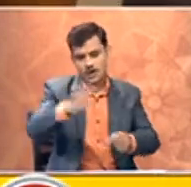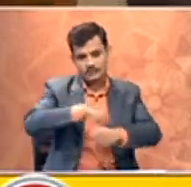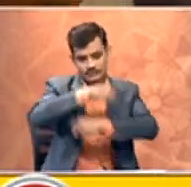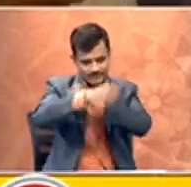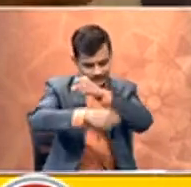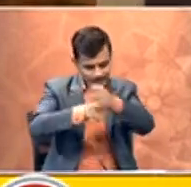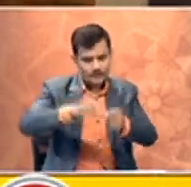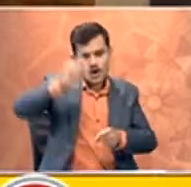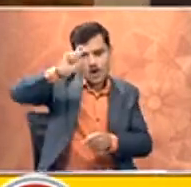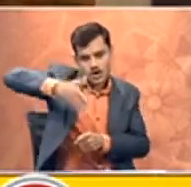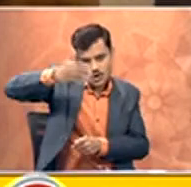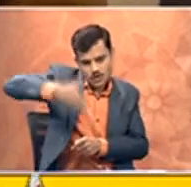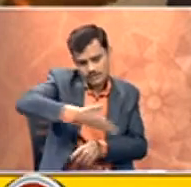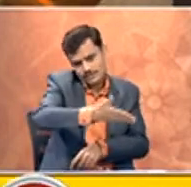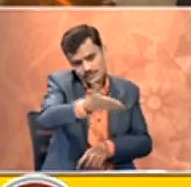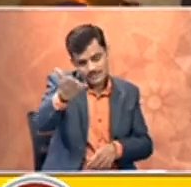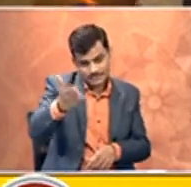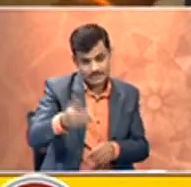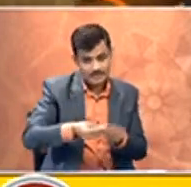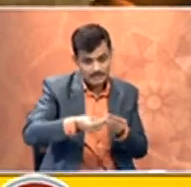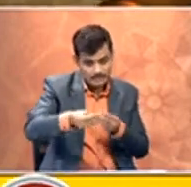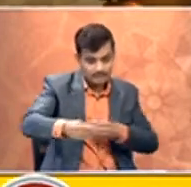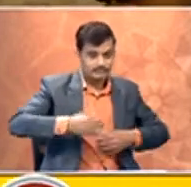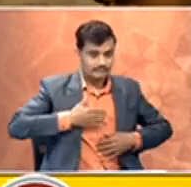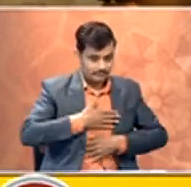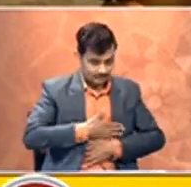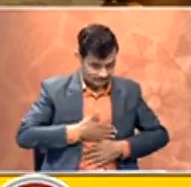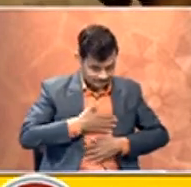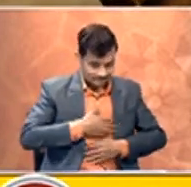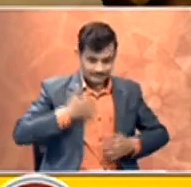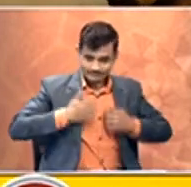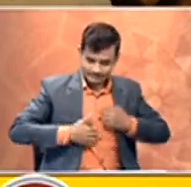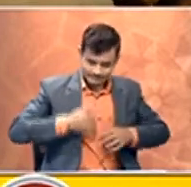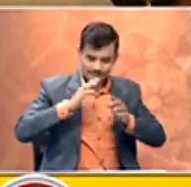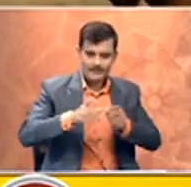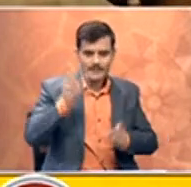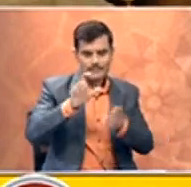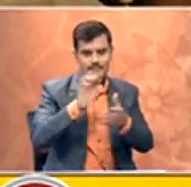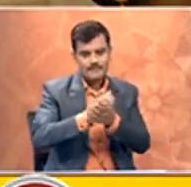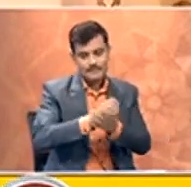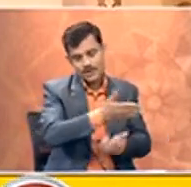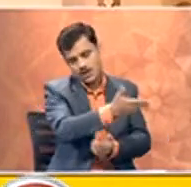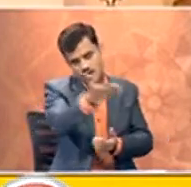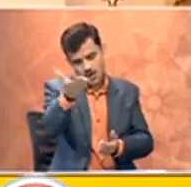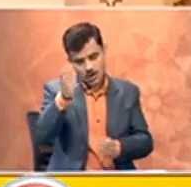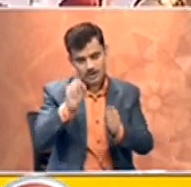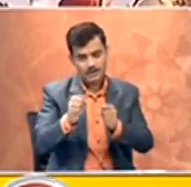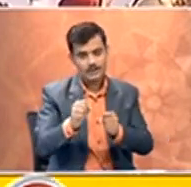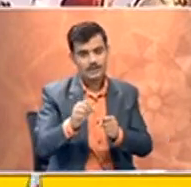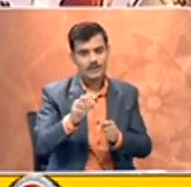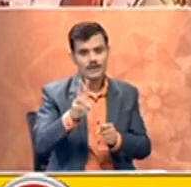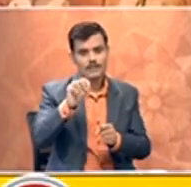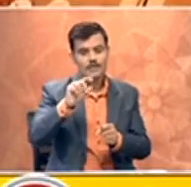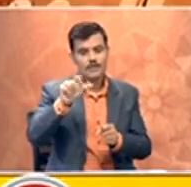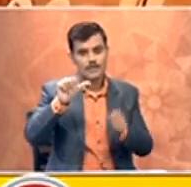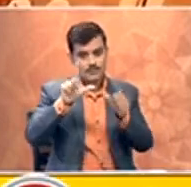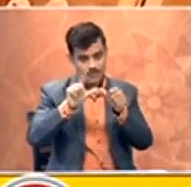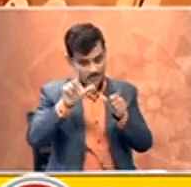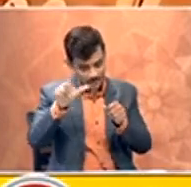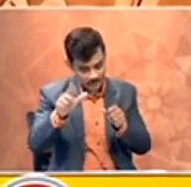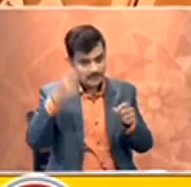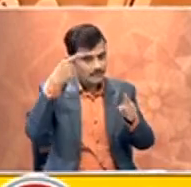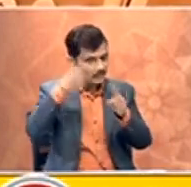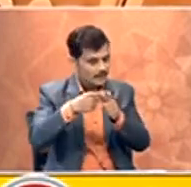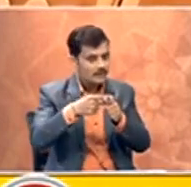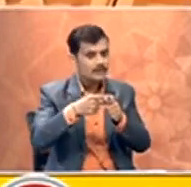अग्रिम शुभकामनाएं। पर्व उल्लास के समय हमें वोकल फॉर लोकल के मंत्र को भी